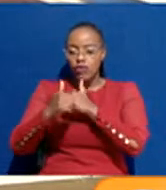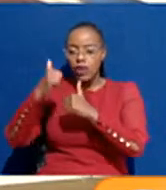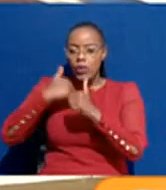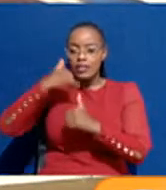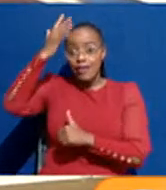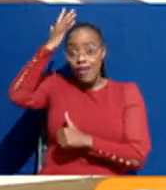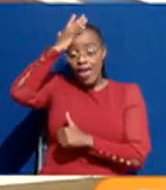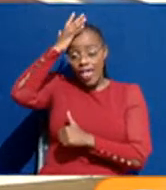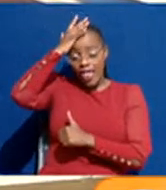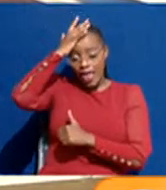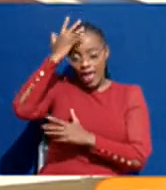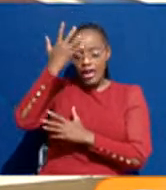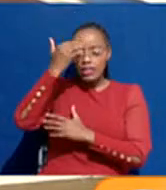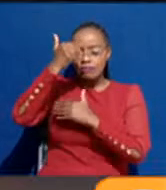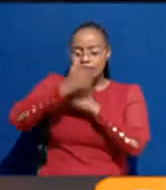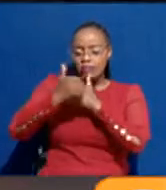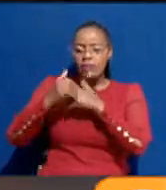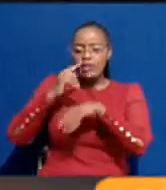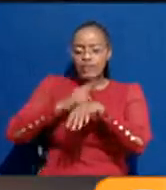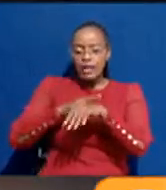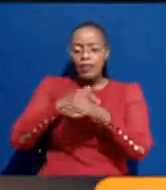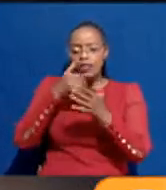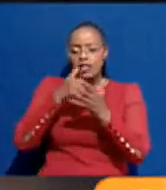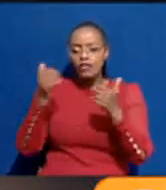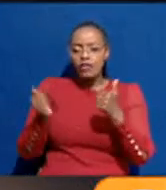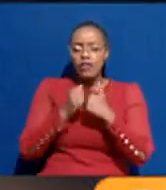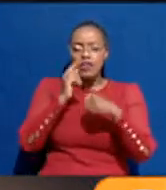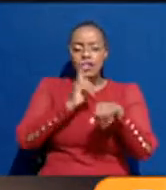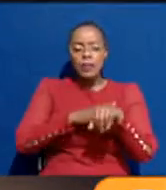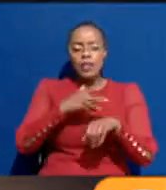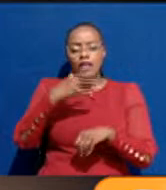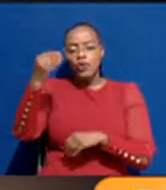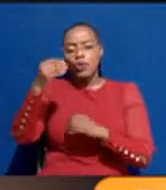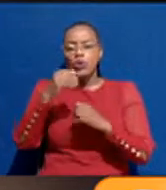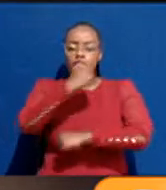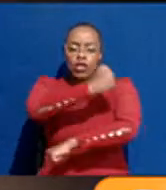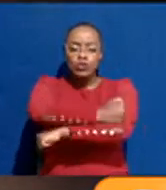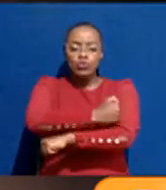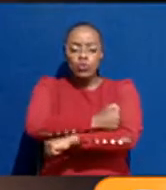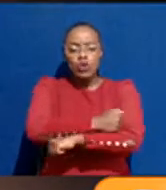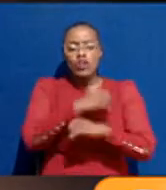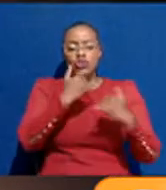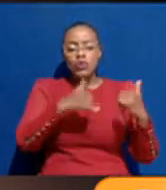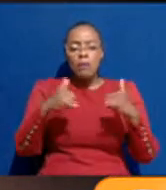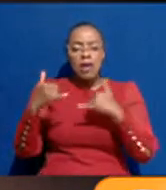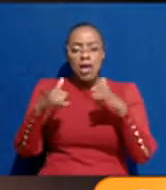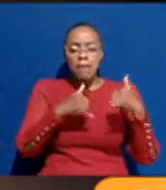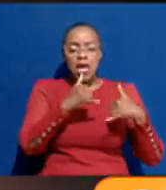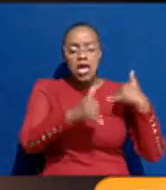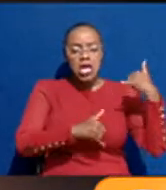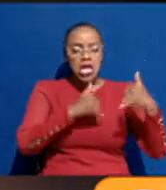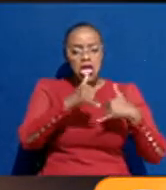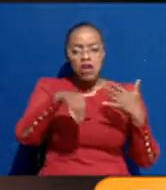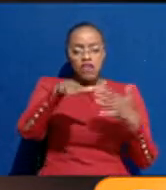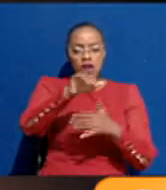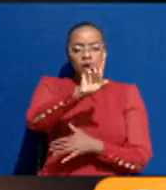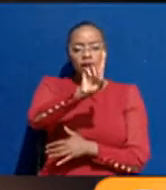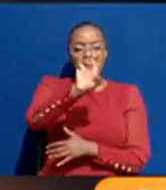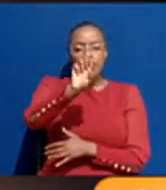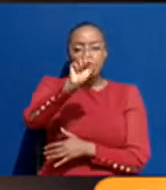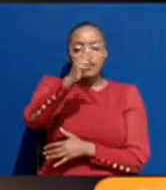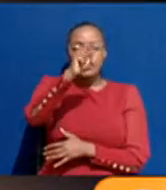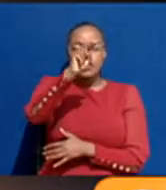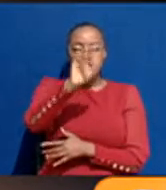ubongo wakati wa ajali aliyohusika wakiwa katika ziara ya shule ya kucheza na kuburudika katika bustani ya Destiny